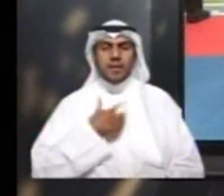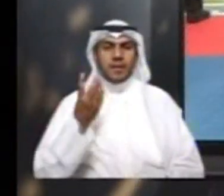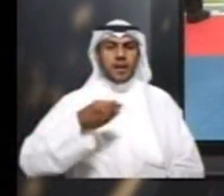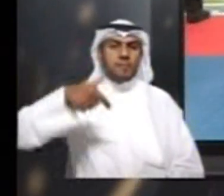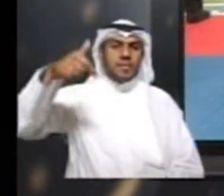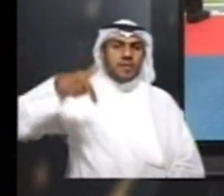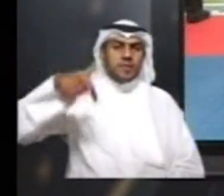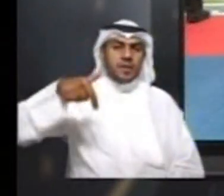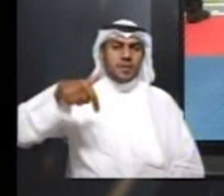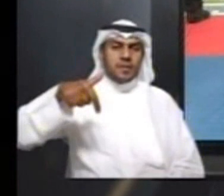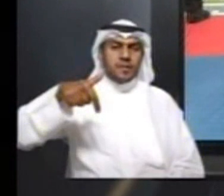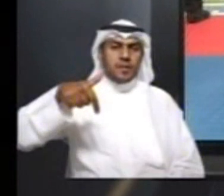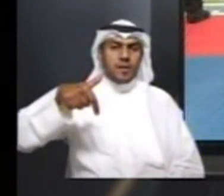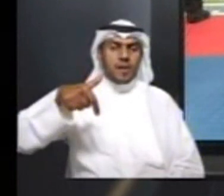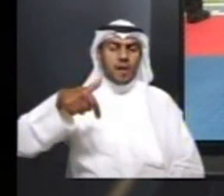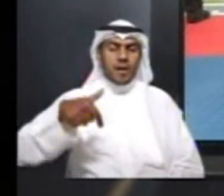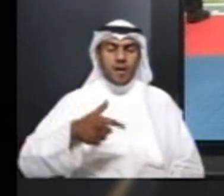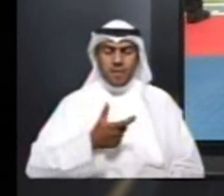البطولة العربية للتايكواندو.